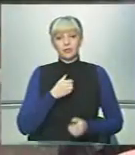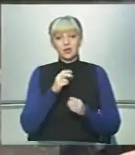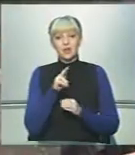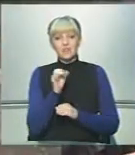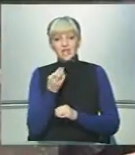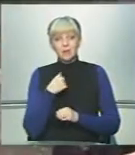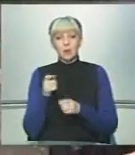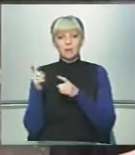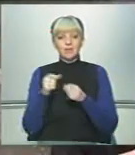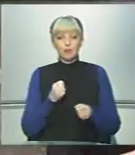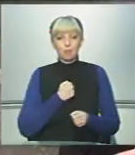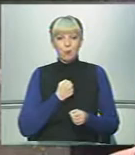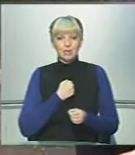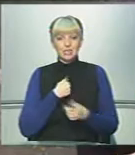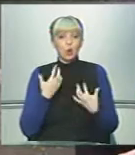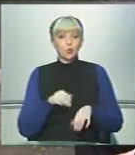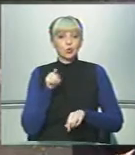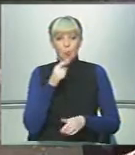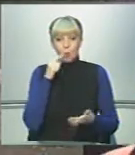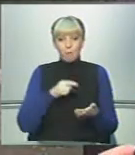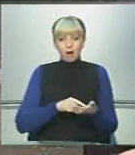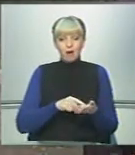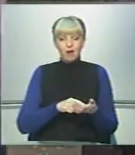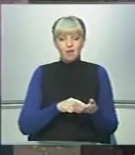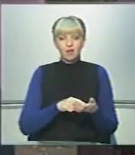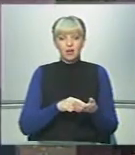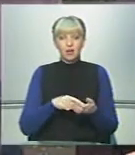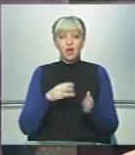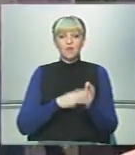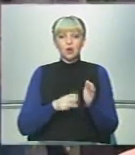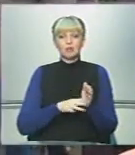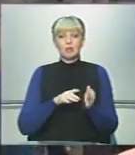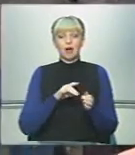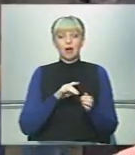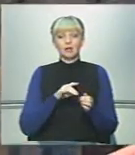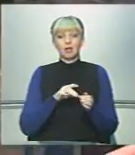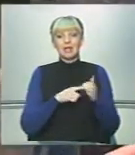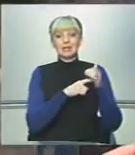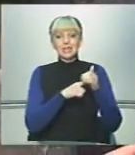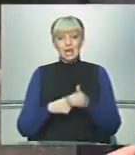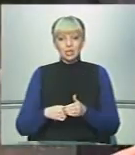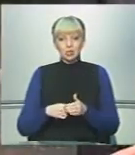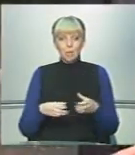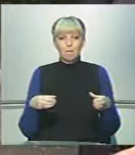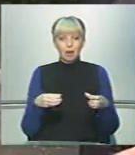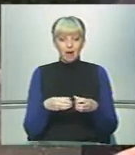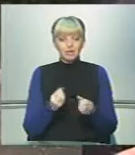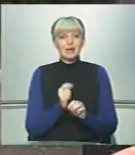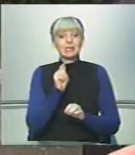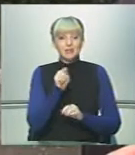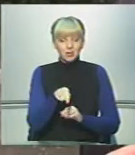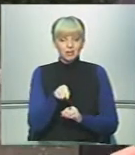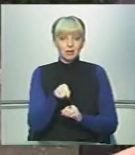по мобілізації. Я вже тоді попав в ряди 80-ї аеромобільної бригади десантної. І